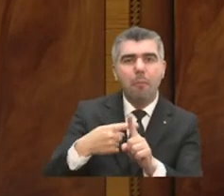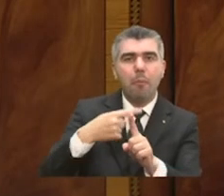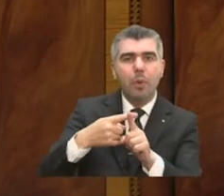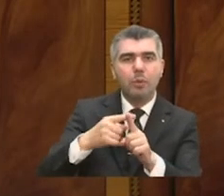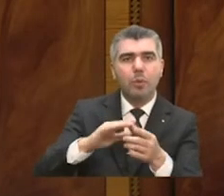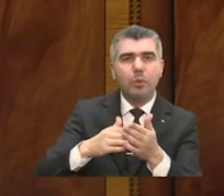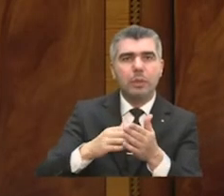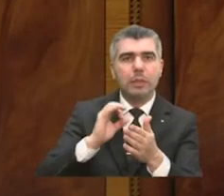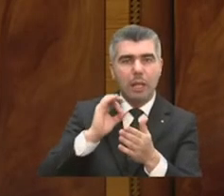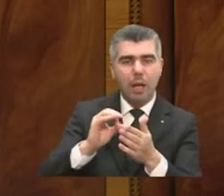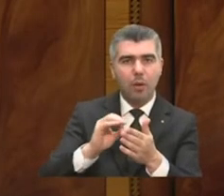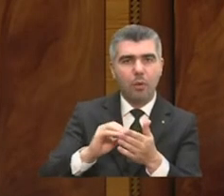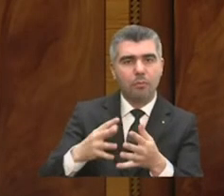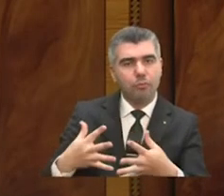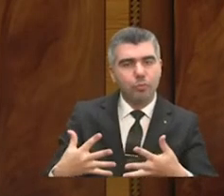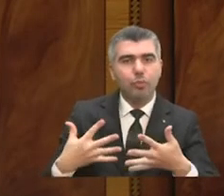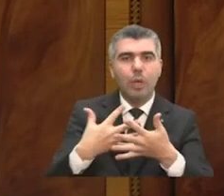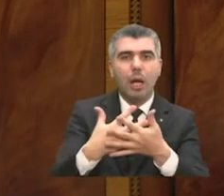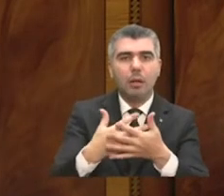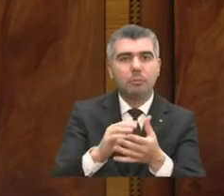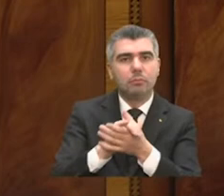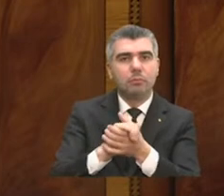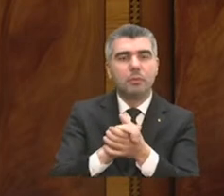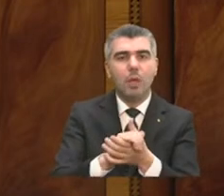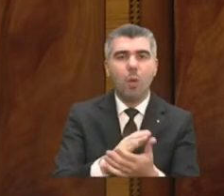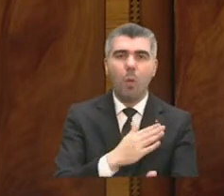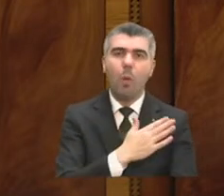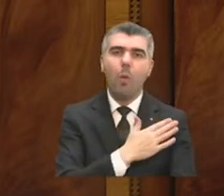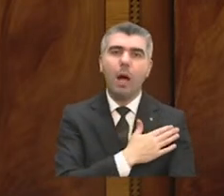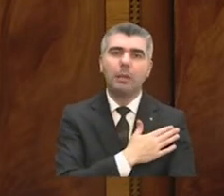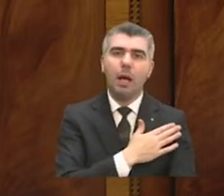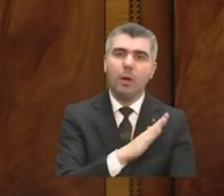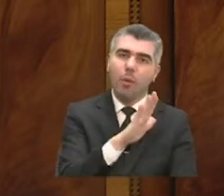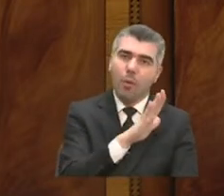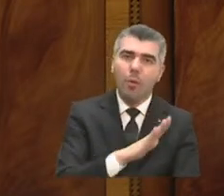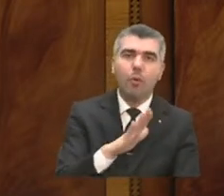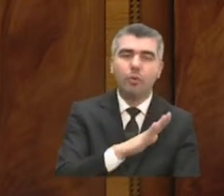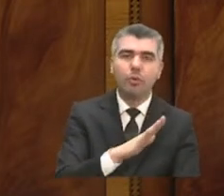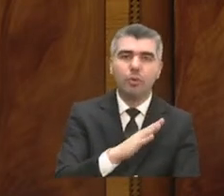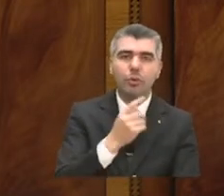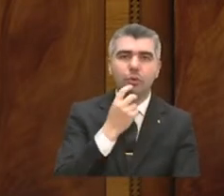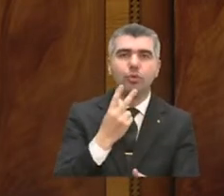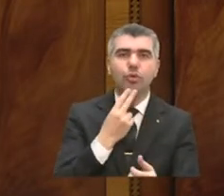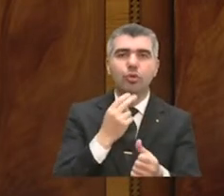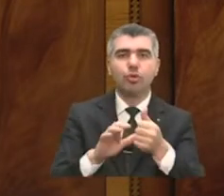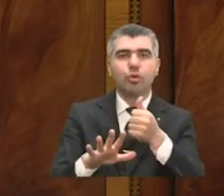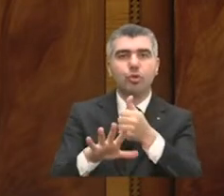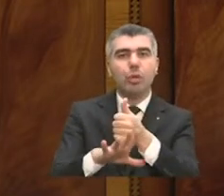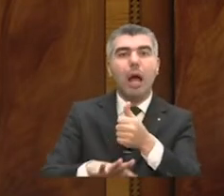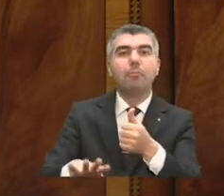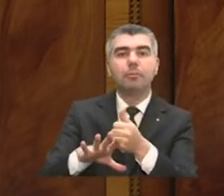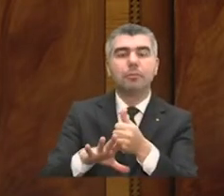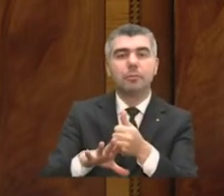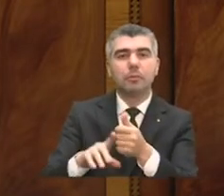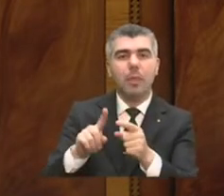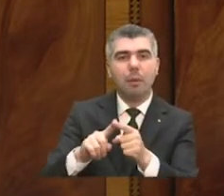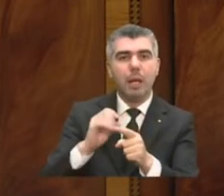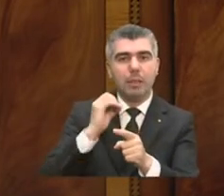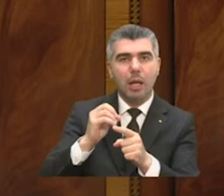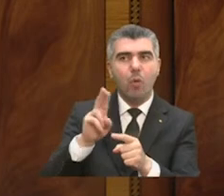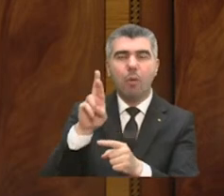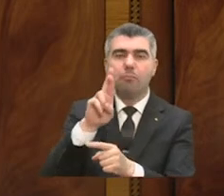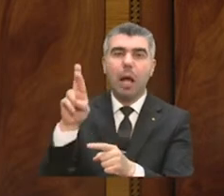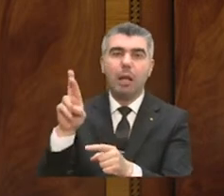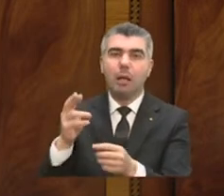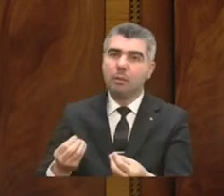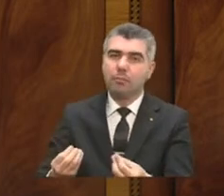continuer avec plus de confiance dans une cohésion encore plus forte entre toutes